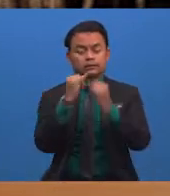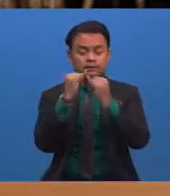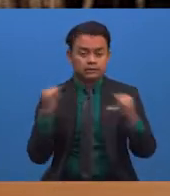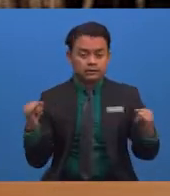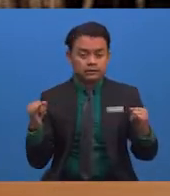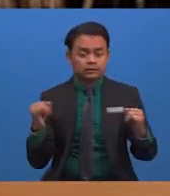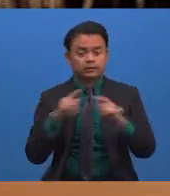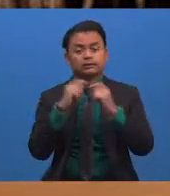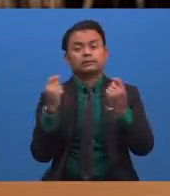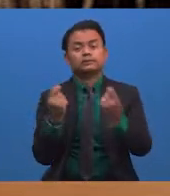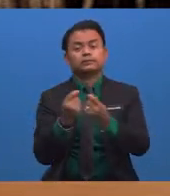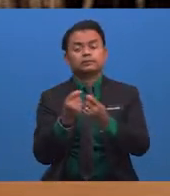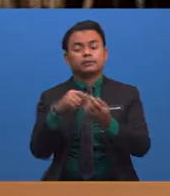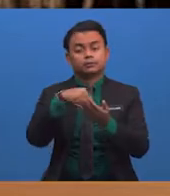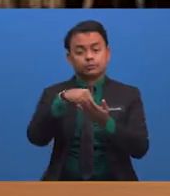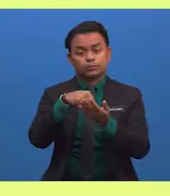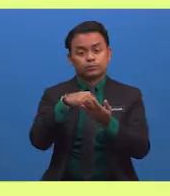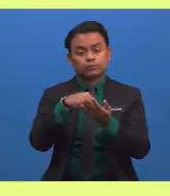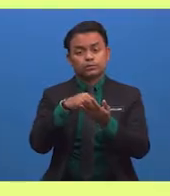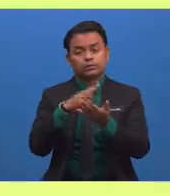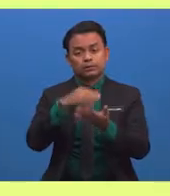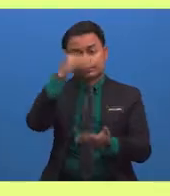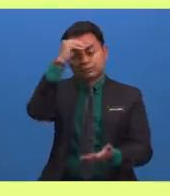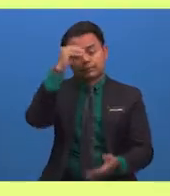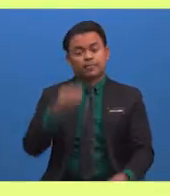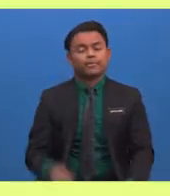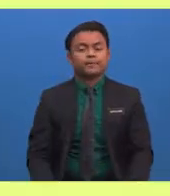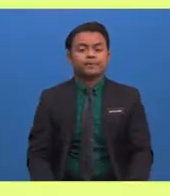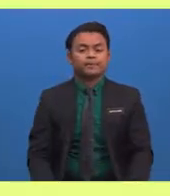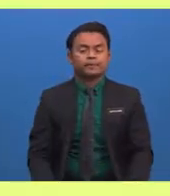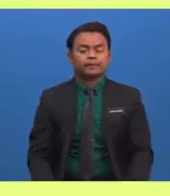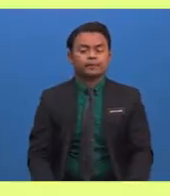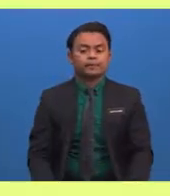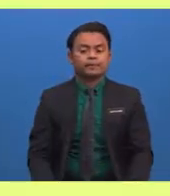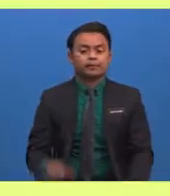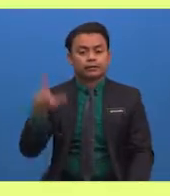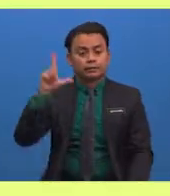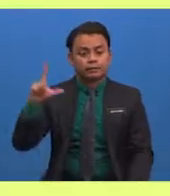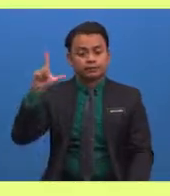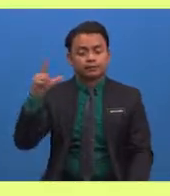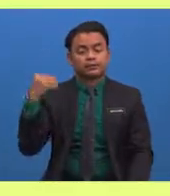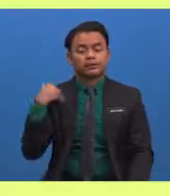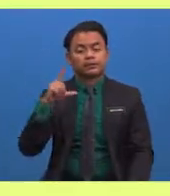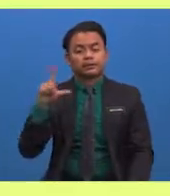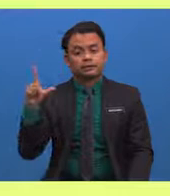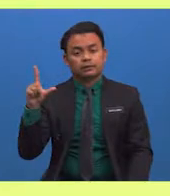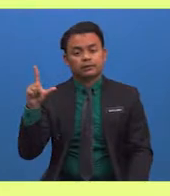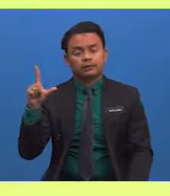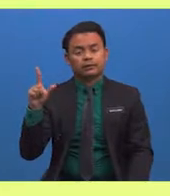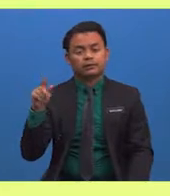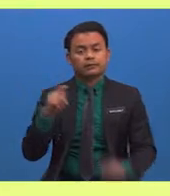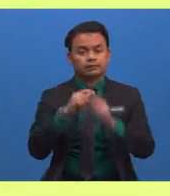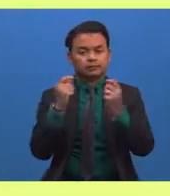berbanding sebagai pusat pemerintahan. Perpustakaan adalah institusi penting yang menjalankan